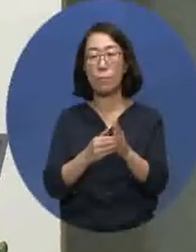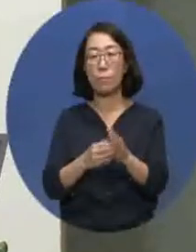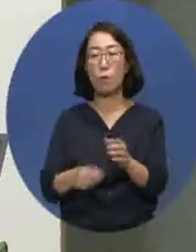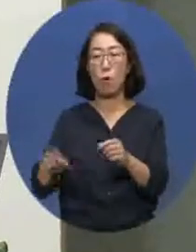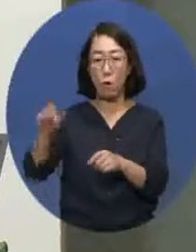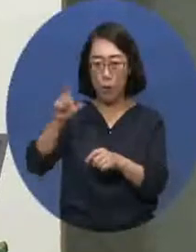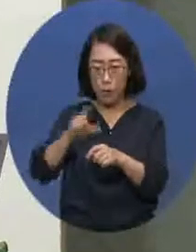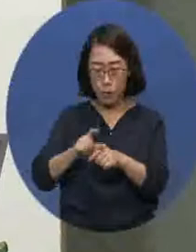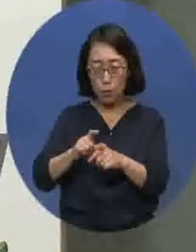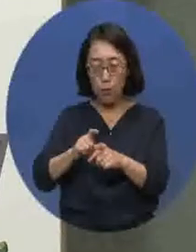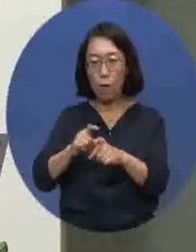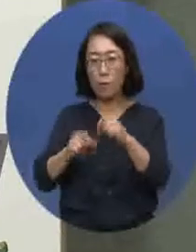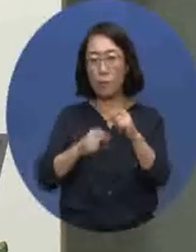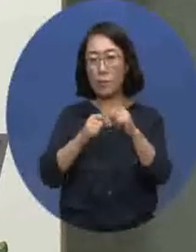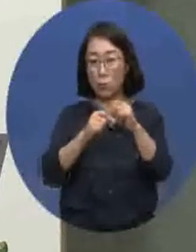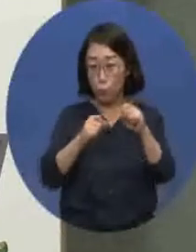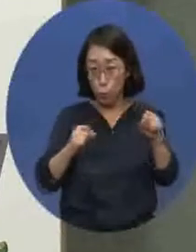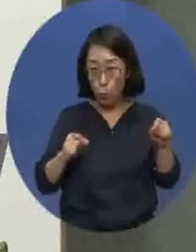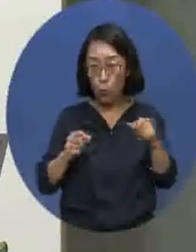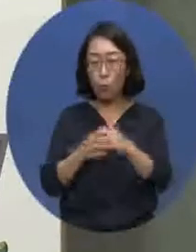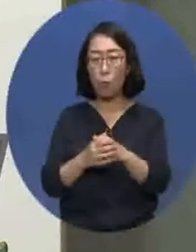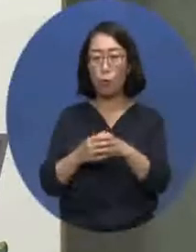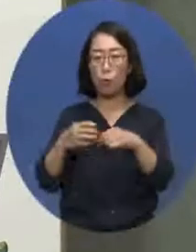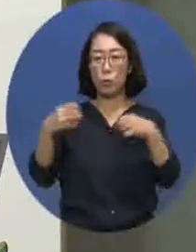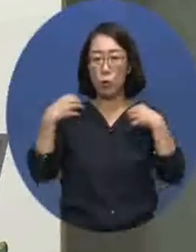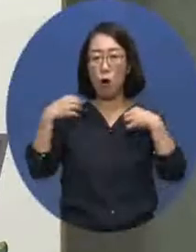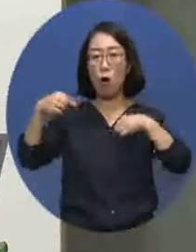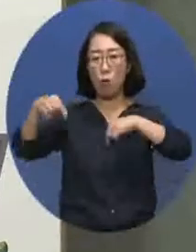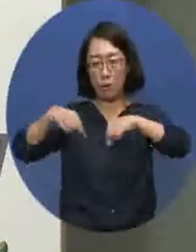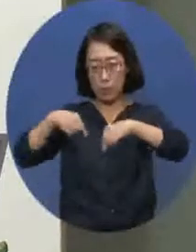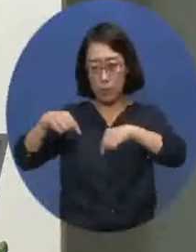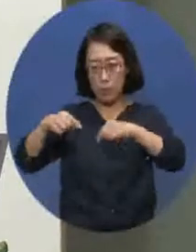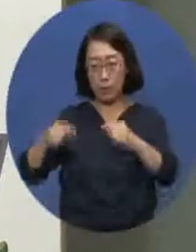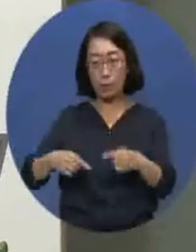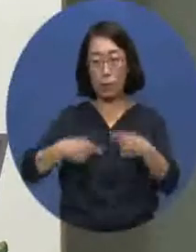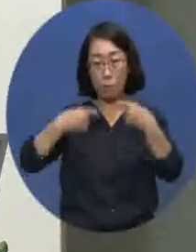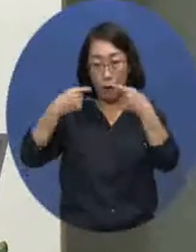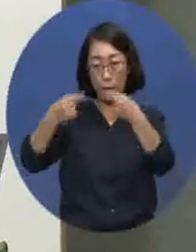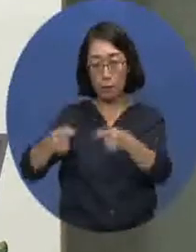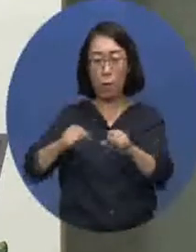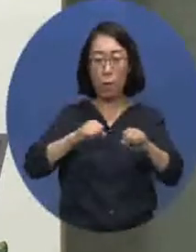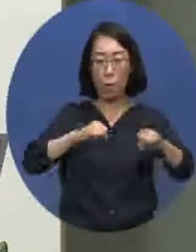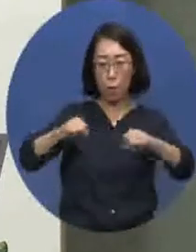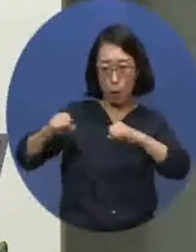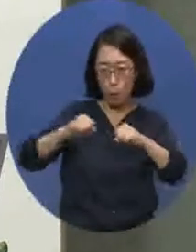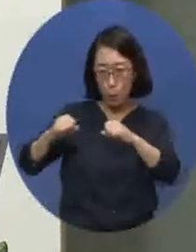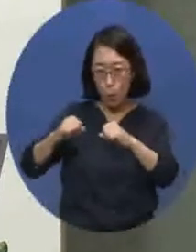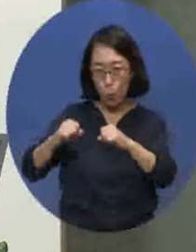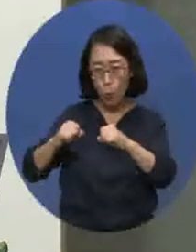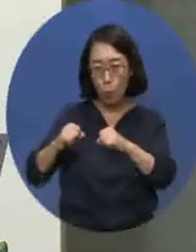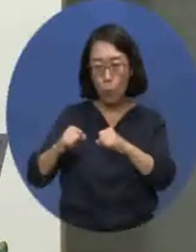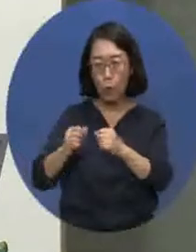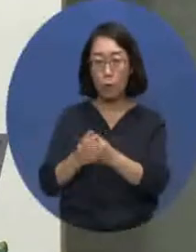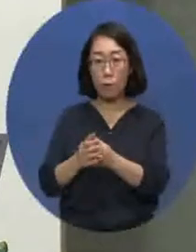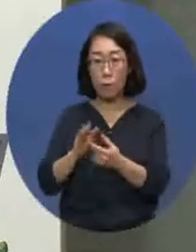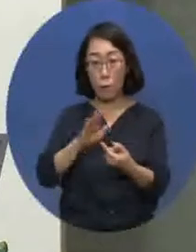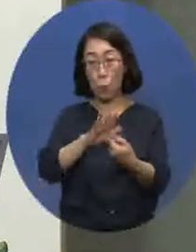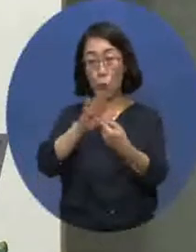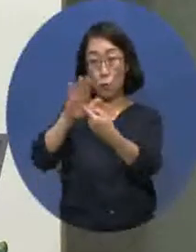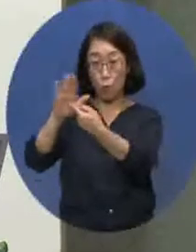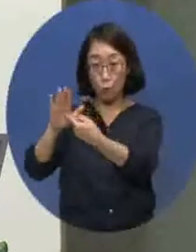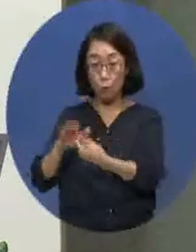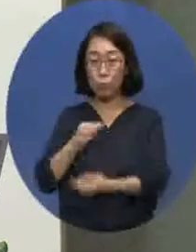다 뒤에 미루고 정치 개 여성으로서 뭔가 활동력을 보여주려고 에